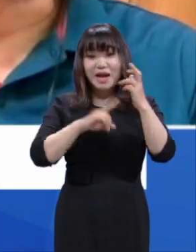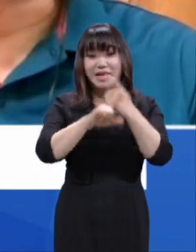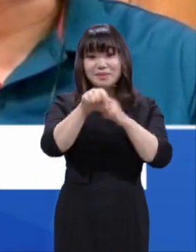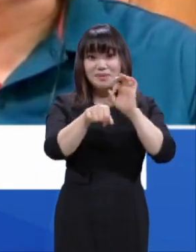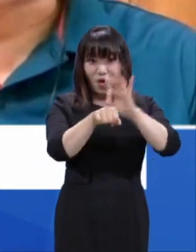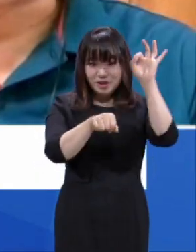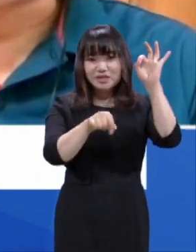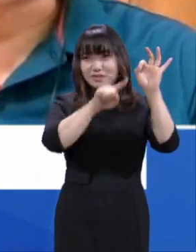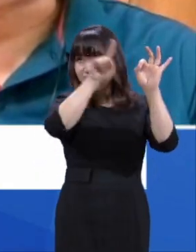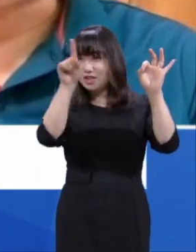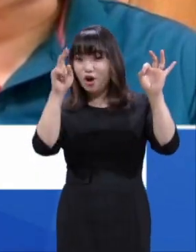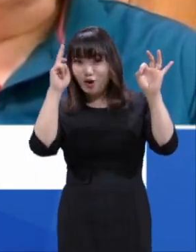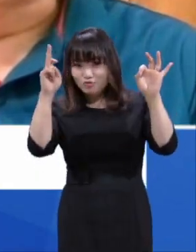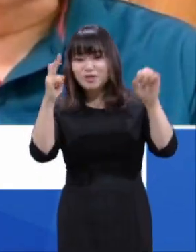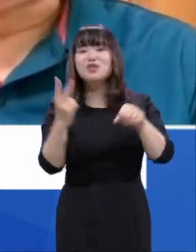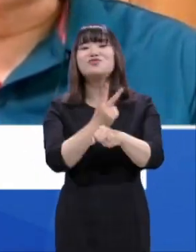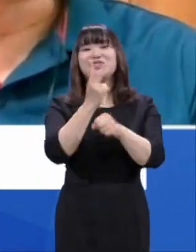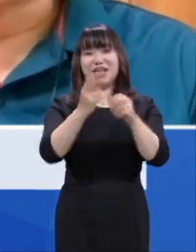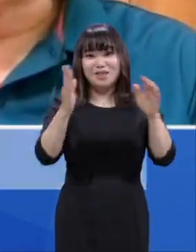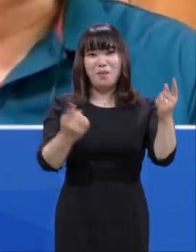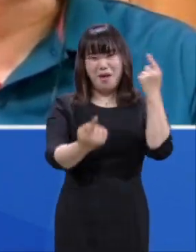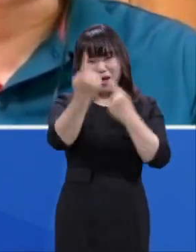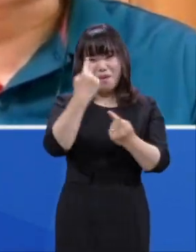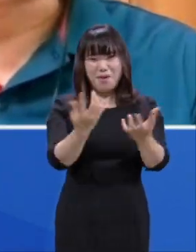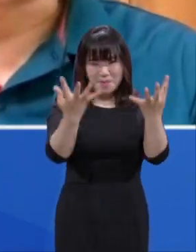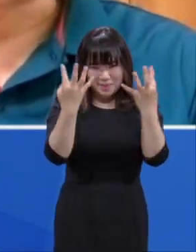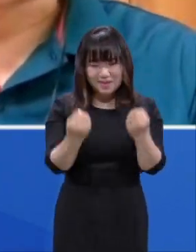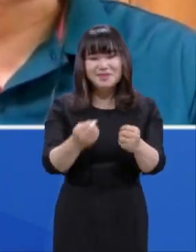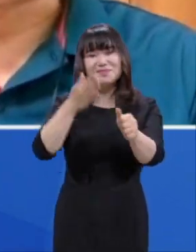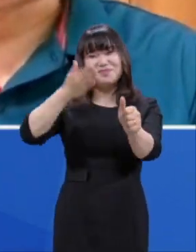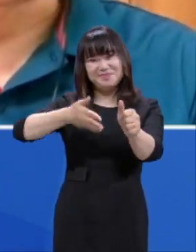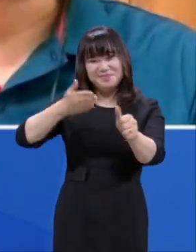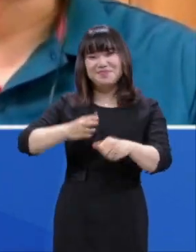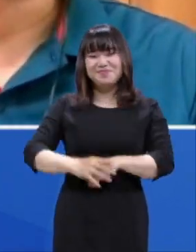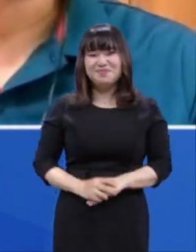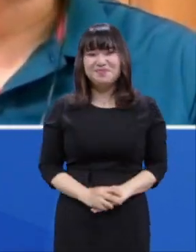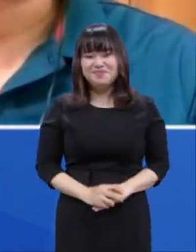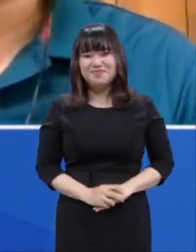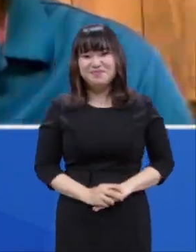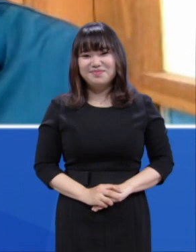10시부터 12시까지 진행되는 행사에 많은 참여가 있으시면 좋을 것 같습니다.